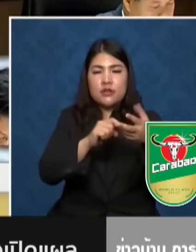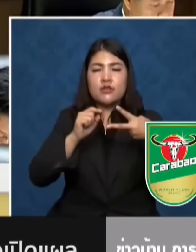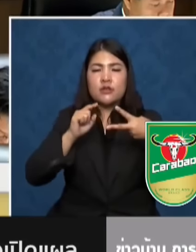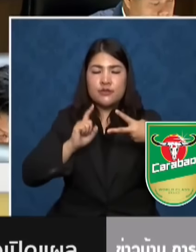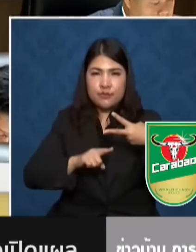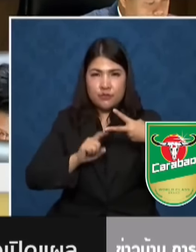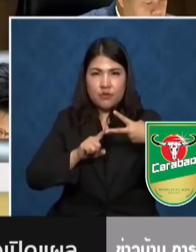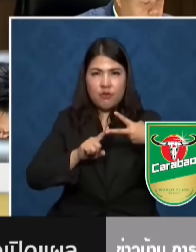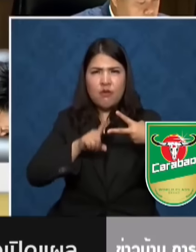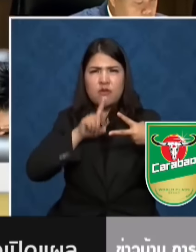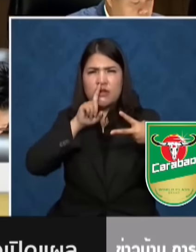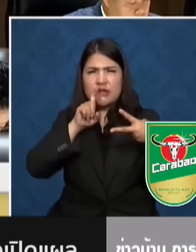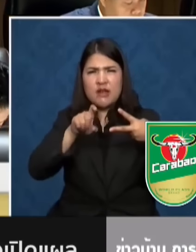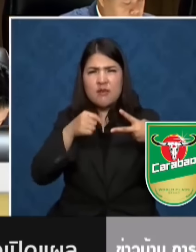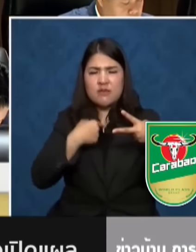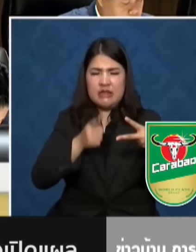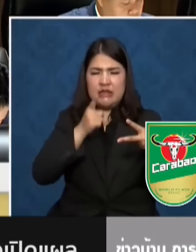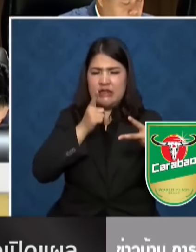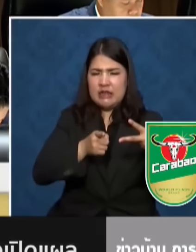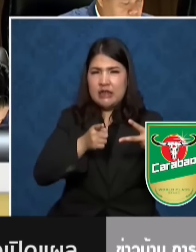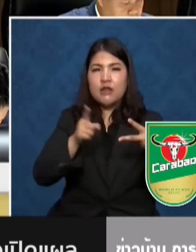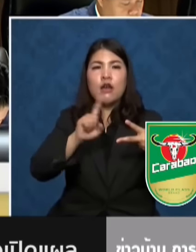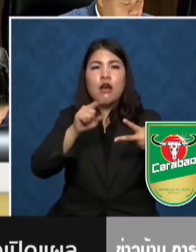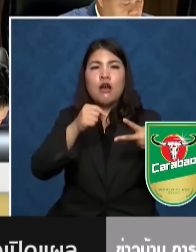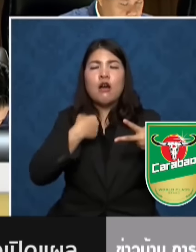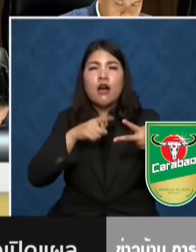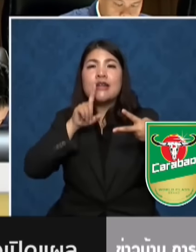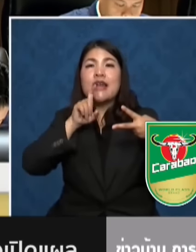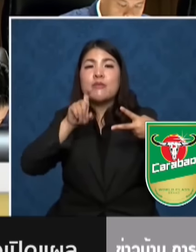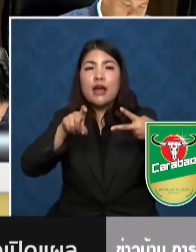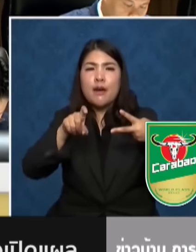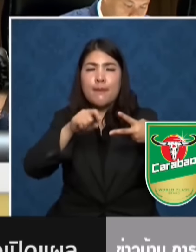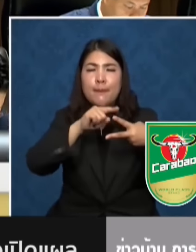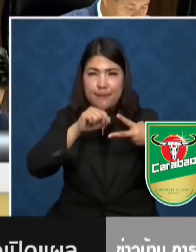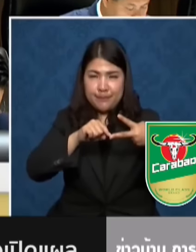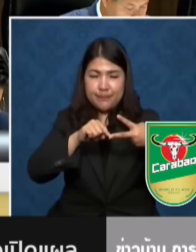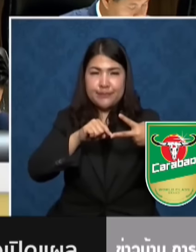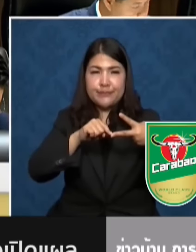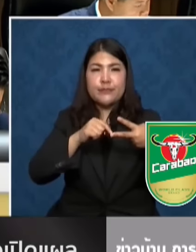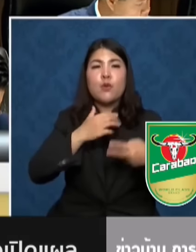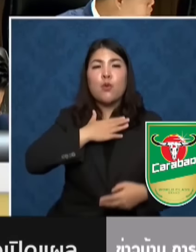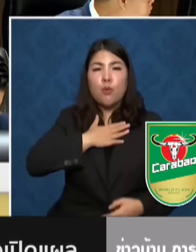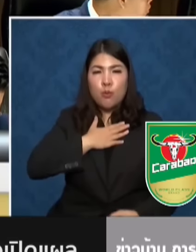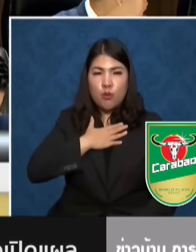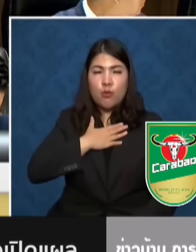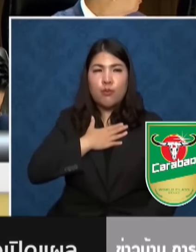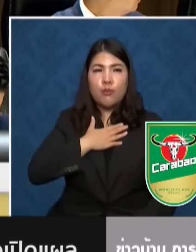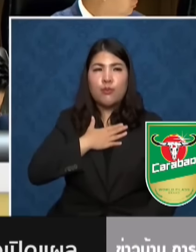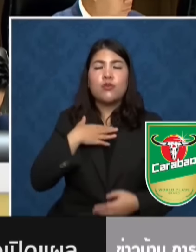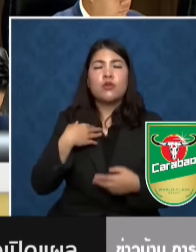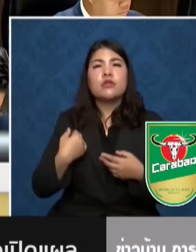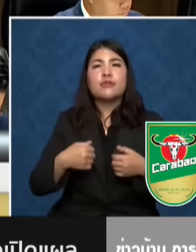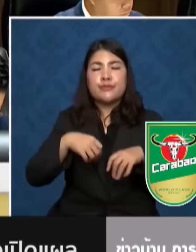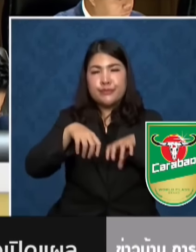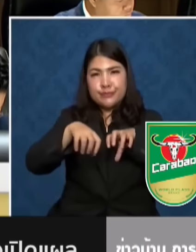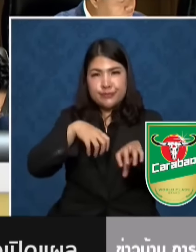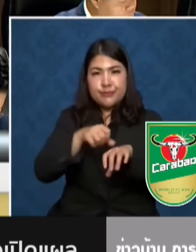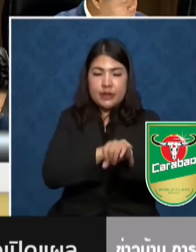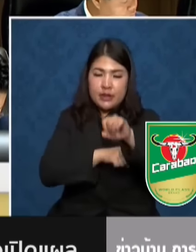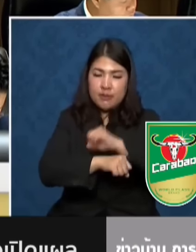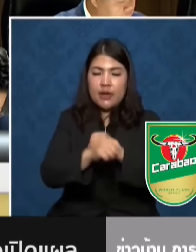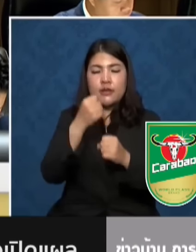เนี่ยมัวแต่ใช้การตลาดนำบริหารนี่เอาแต่สร้างภาพนะฮะแต่ไม่มีอะไรเป็นชิ้นเป็นอัน อ ย่างนั้น